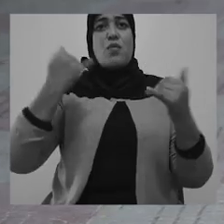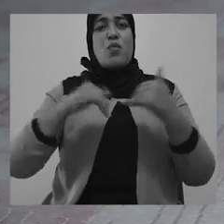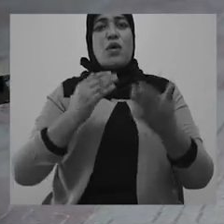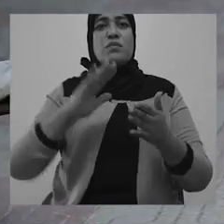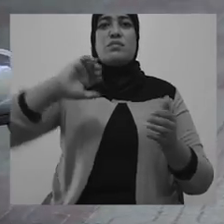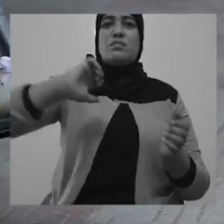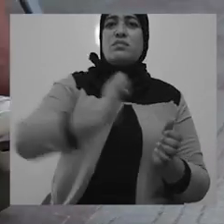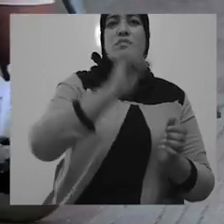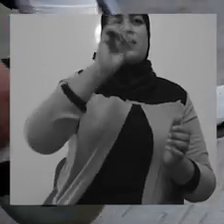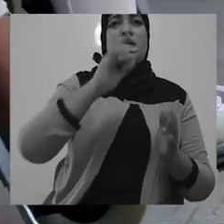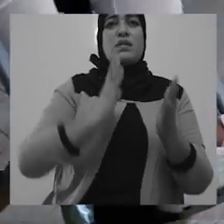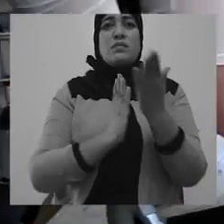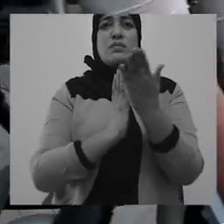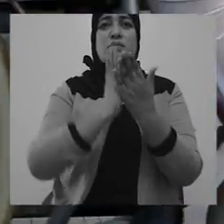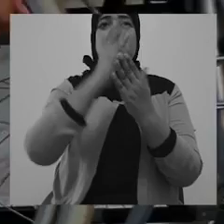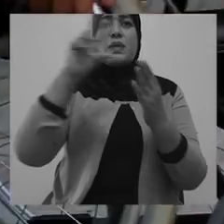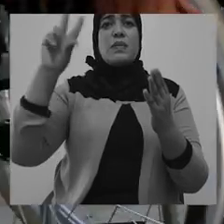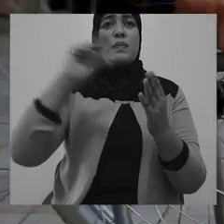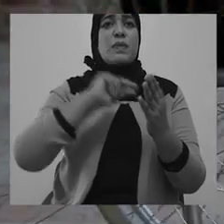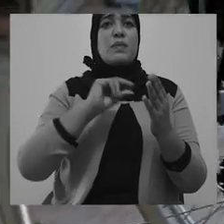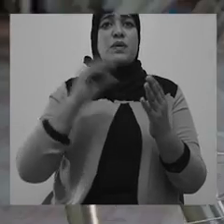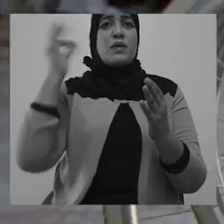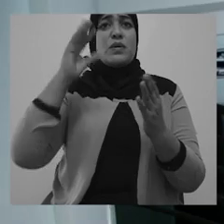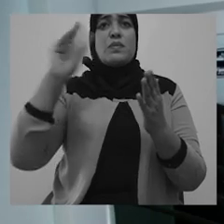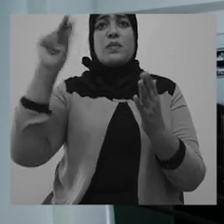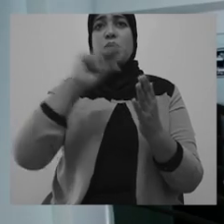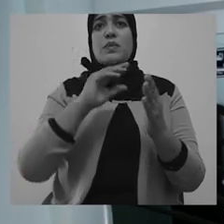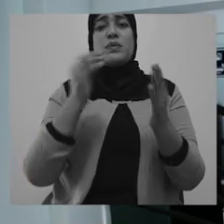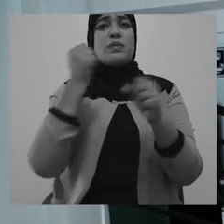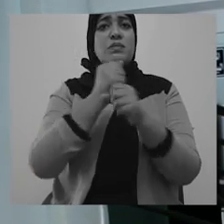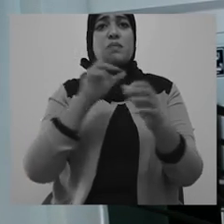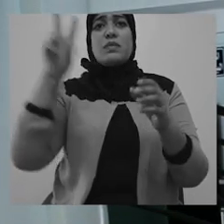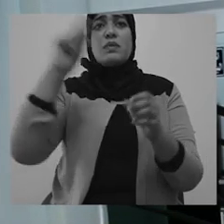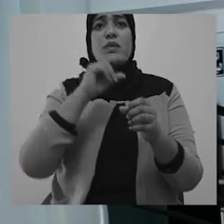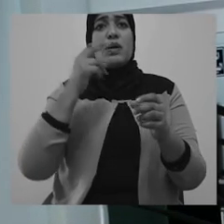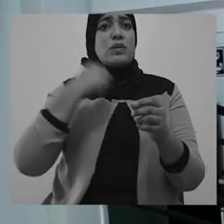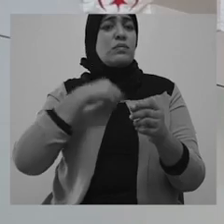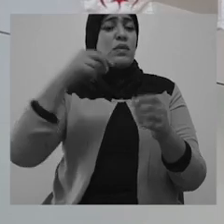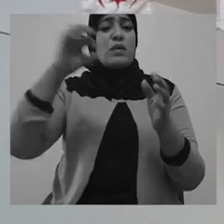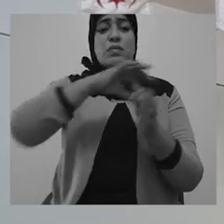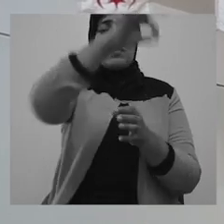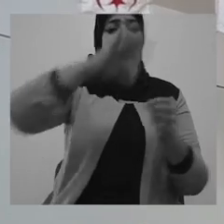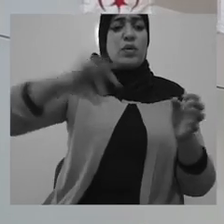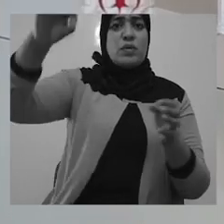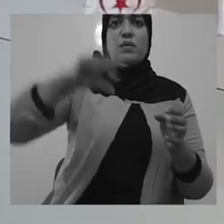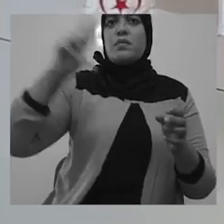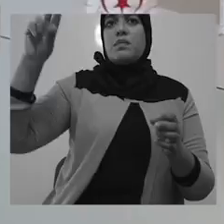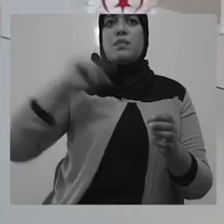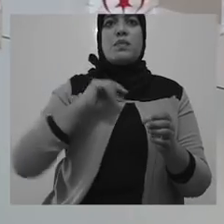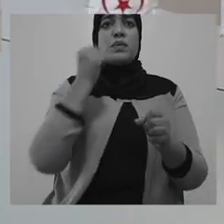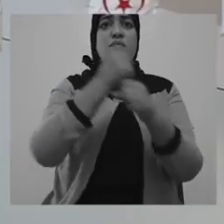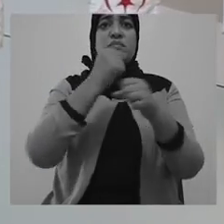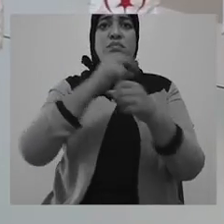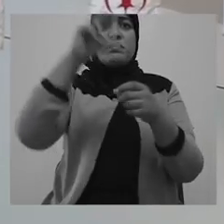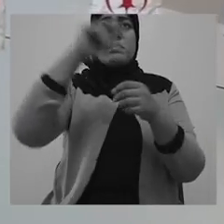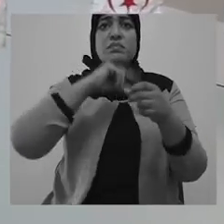leurs responsabilités et nous voulons aussi être une force de proposition. Donc les différentes productions, du mapping,